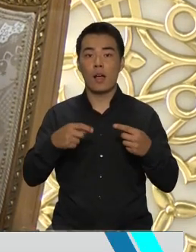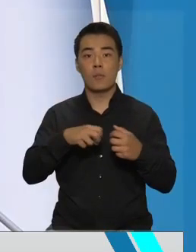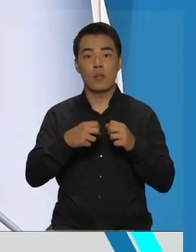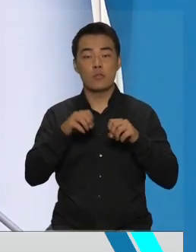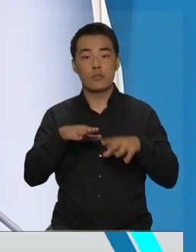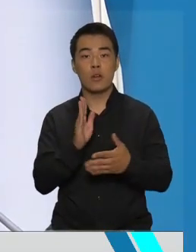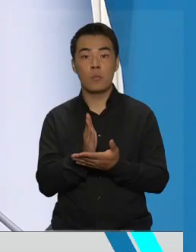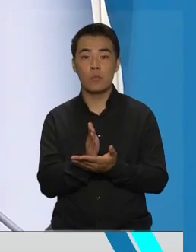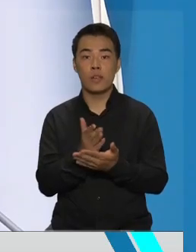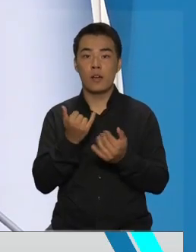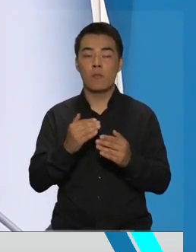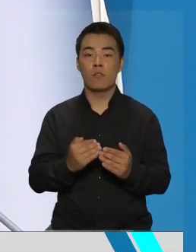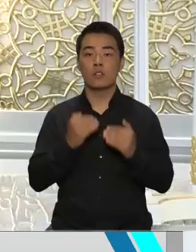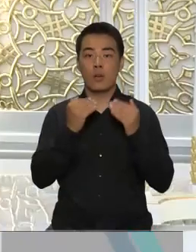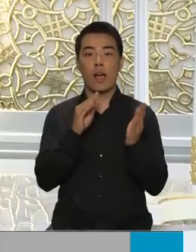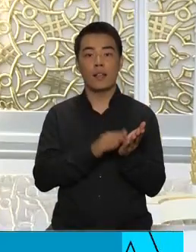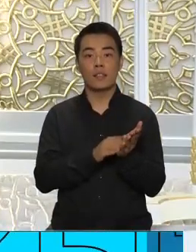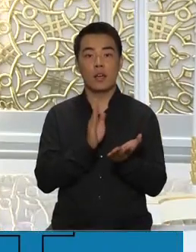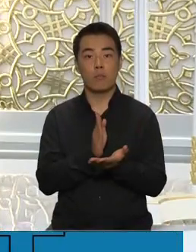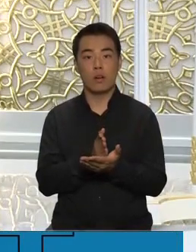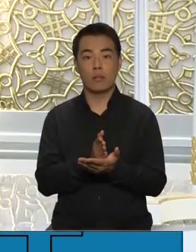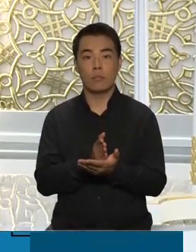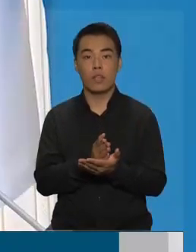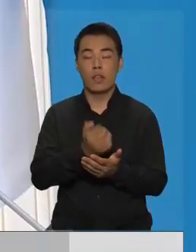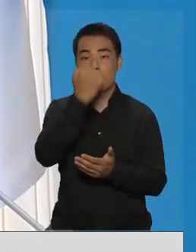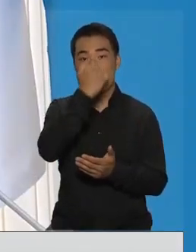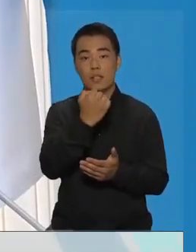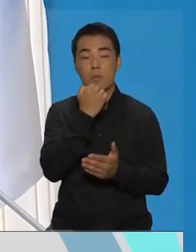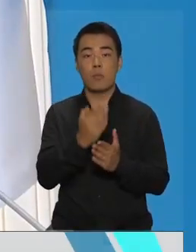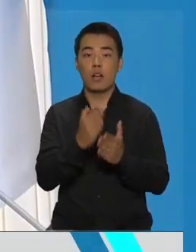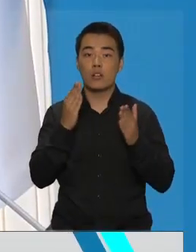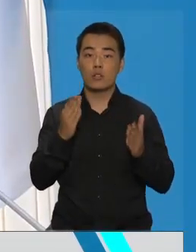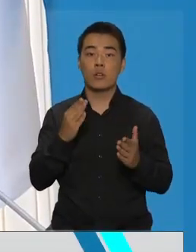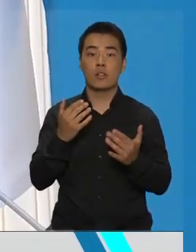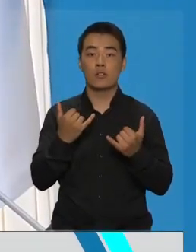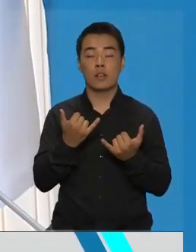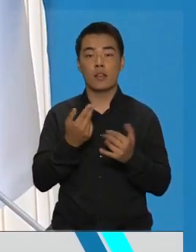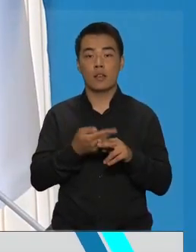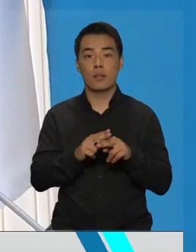Сіздің сапарыңызды жоғары бағалаймын. Большое спасибо, уважаемый Касым Жомарт Кемелевич.